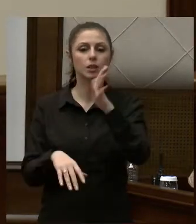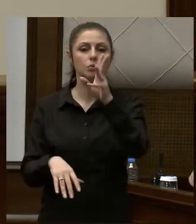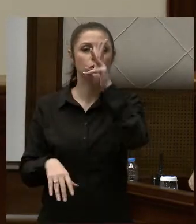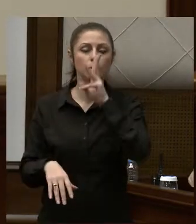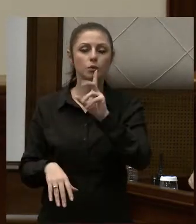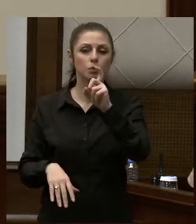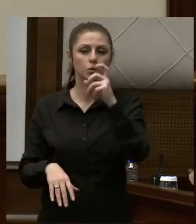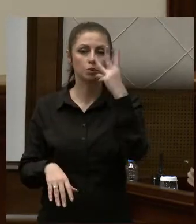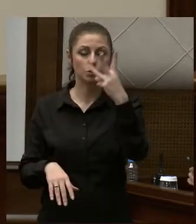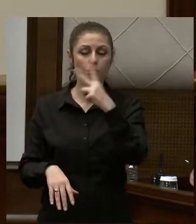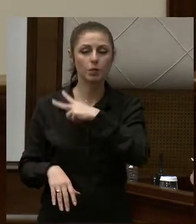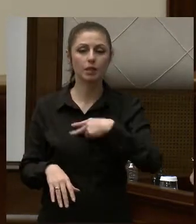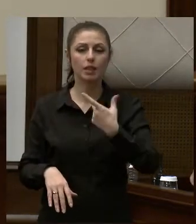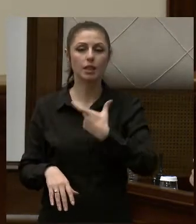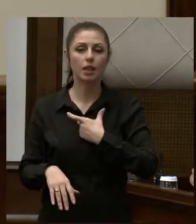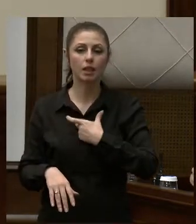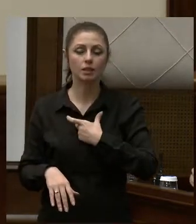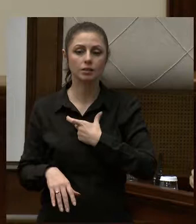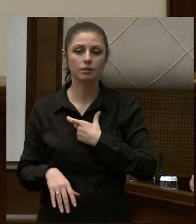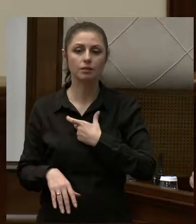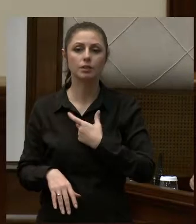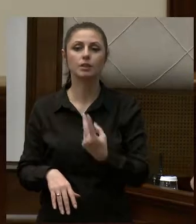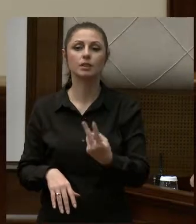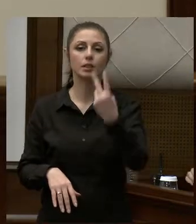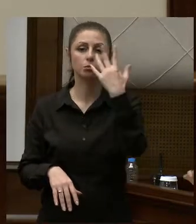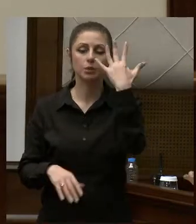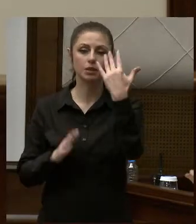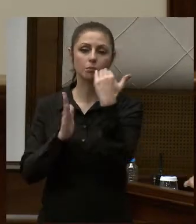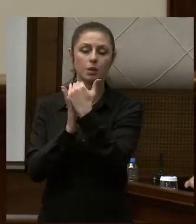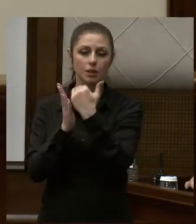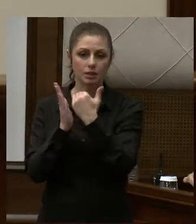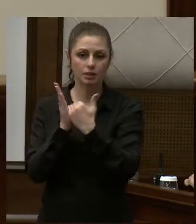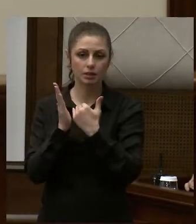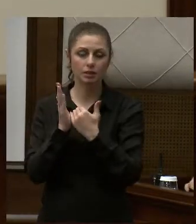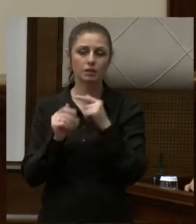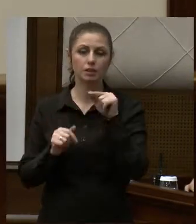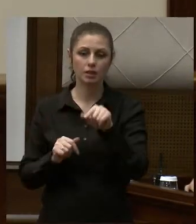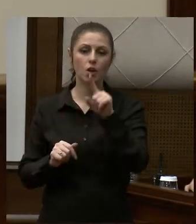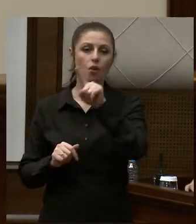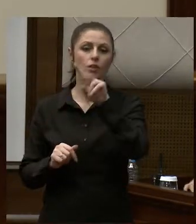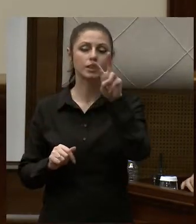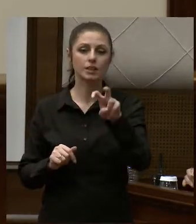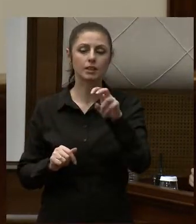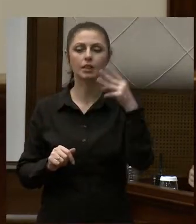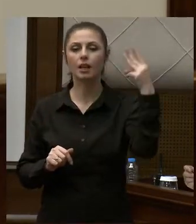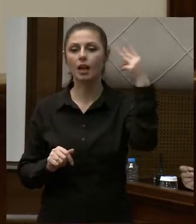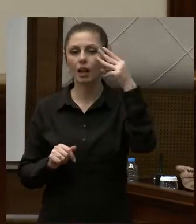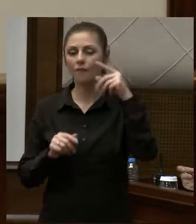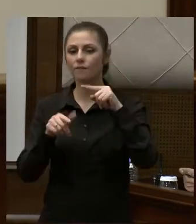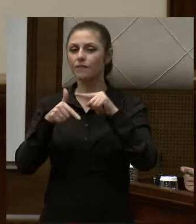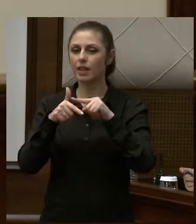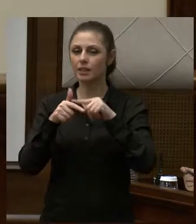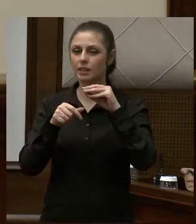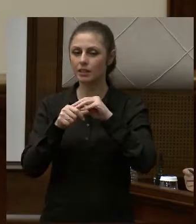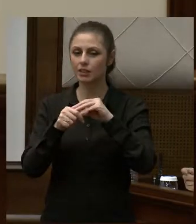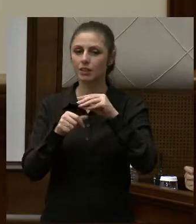5393 sayılı belediye kanununun 75. maddesi ile 18. maddesinin E fıkrası gereğince